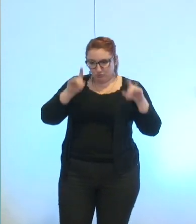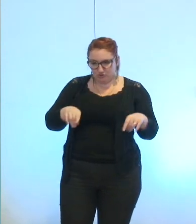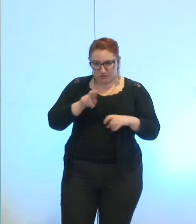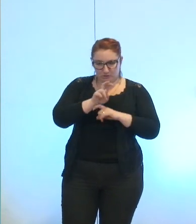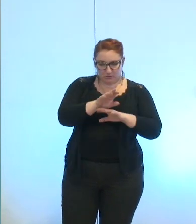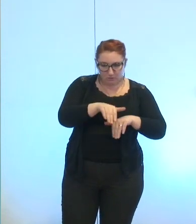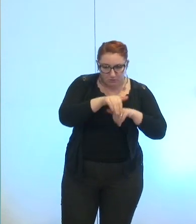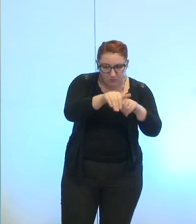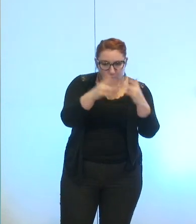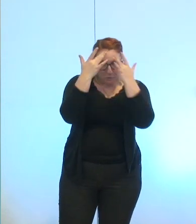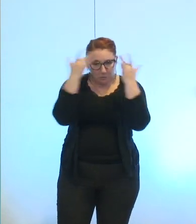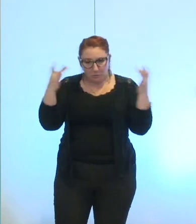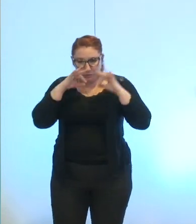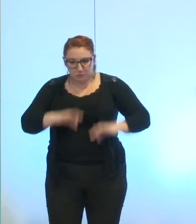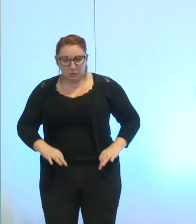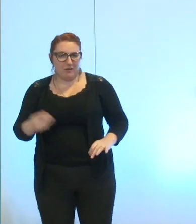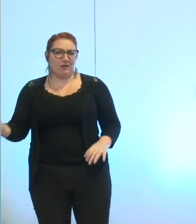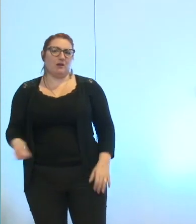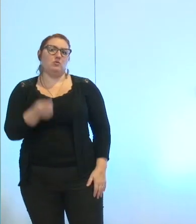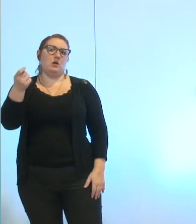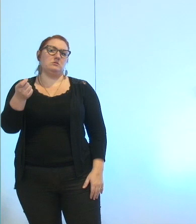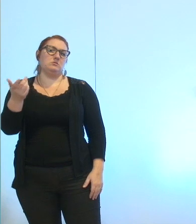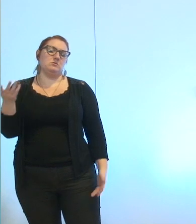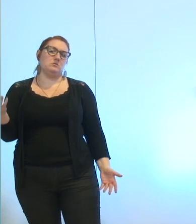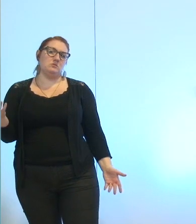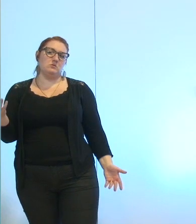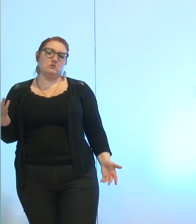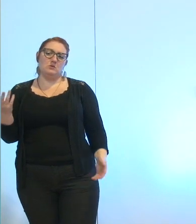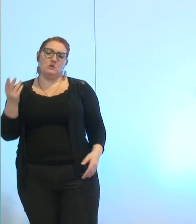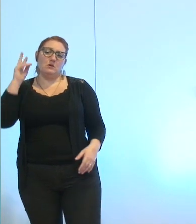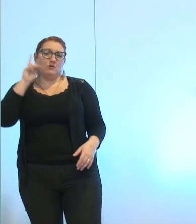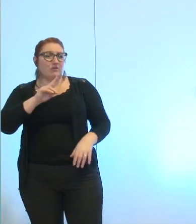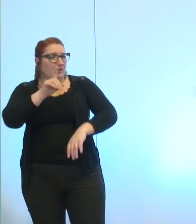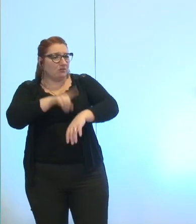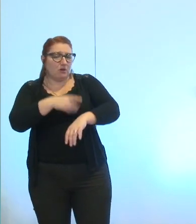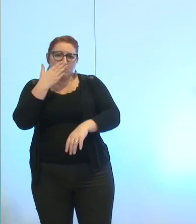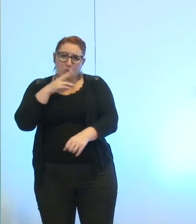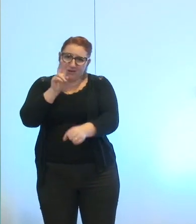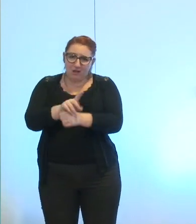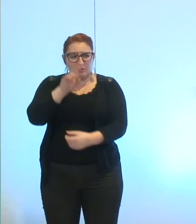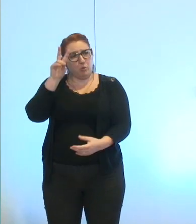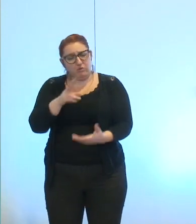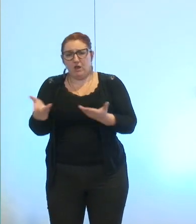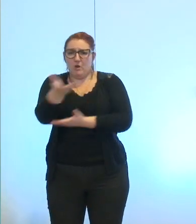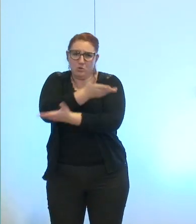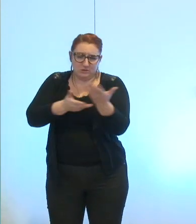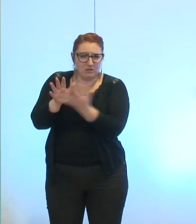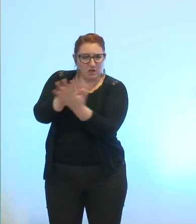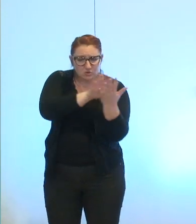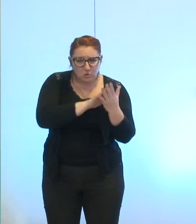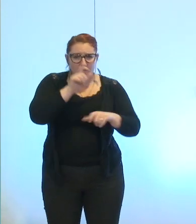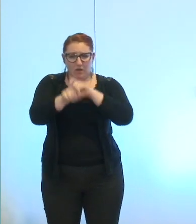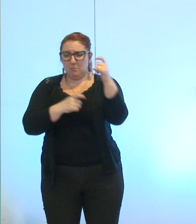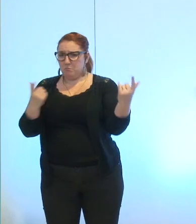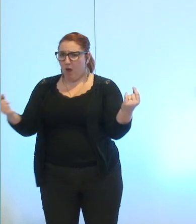scolaire éducation ce temps aurait servi à une vraie concertation avec l'ensemble des partenaires des commerçants des